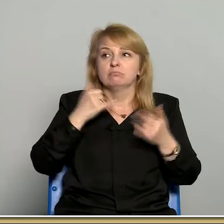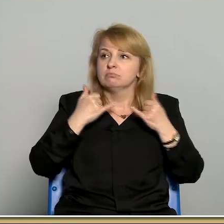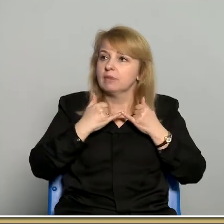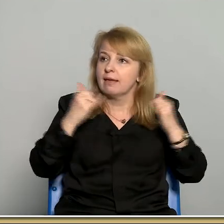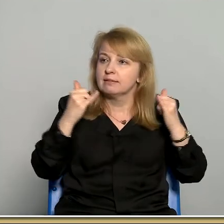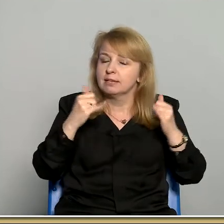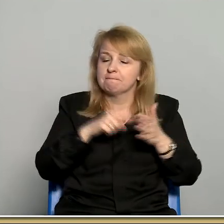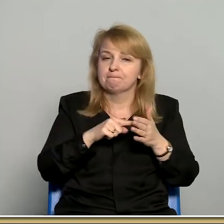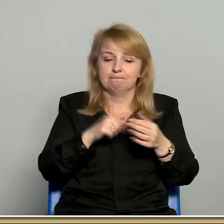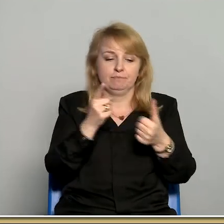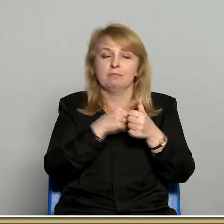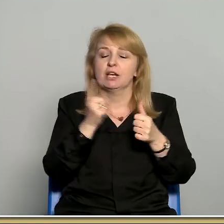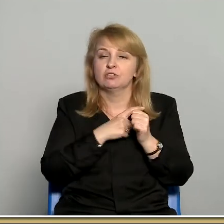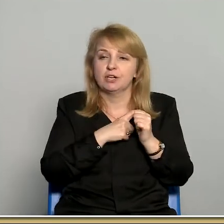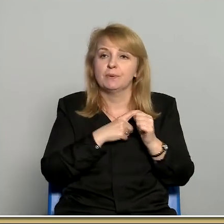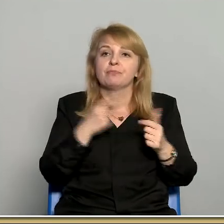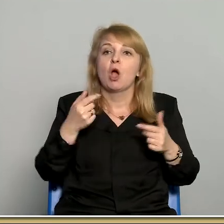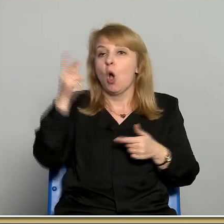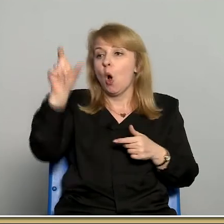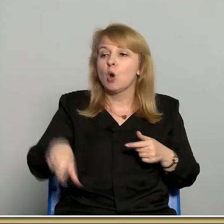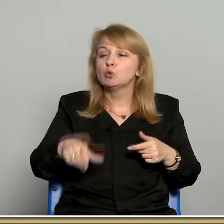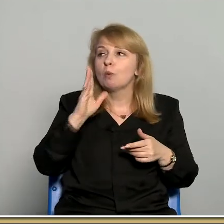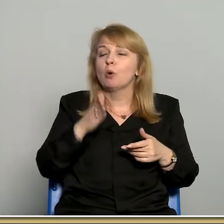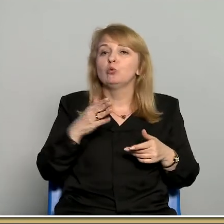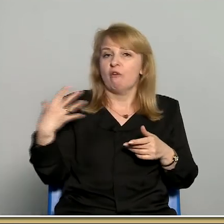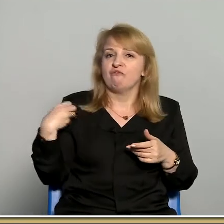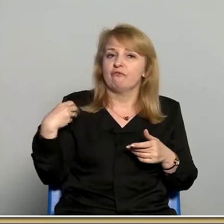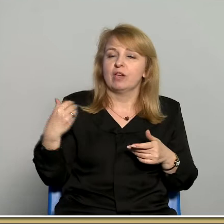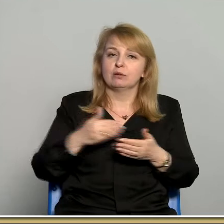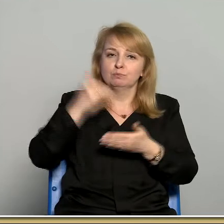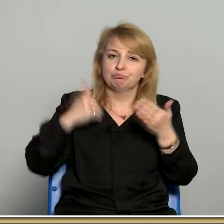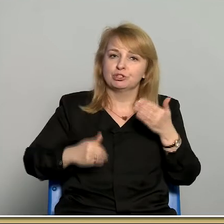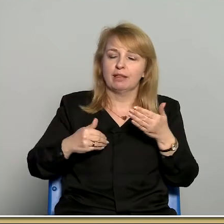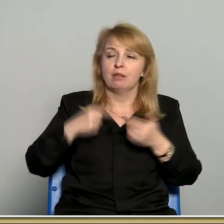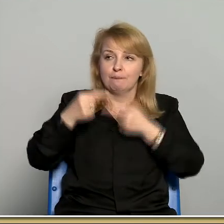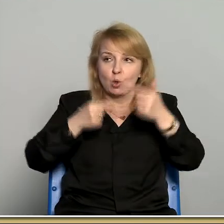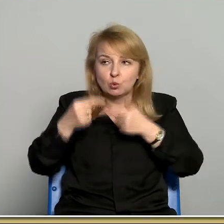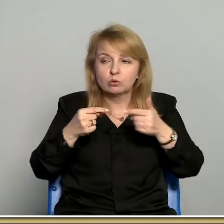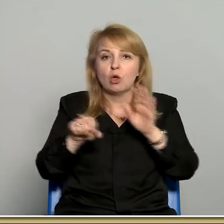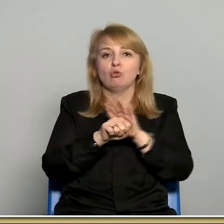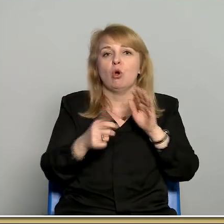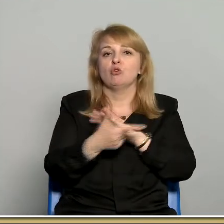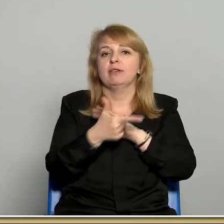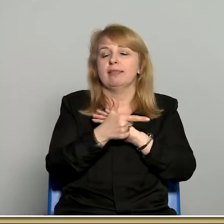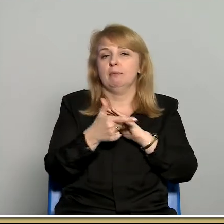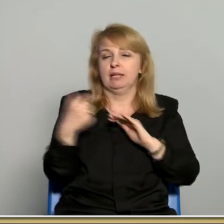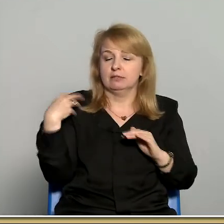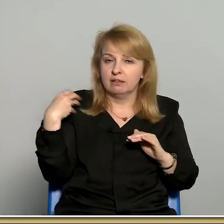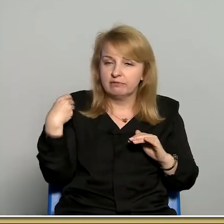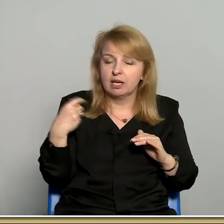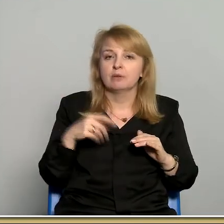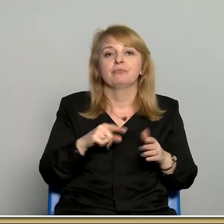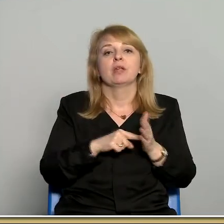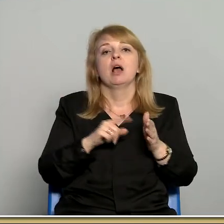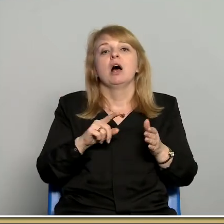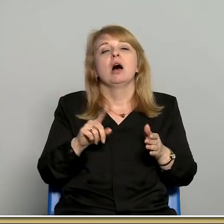Czyli przede wszystkim osoby w wieku przedprodukcyjnym, czyli do 17 roku życia, po produkcyjnym, po